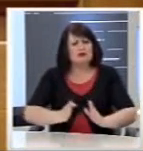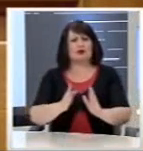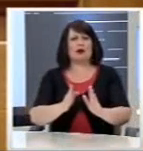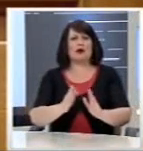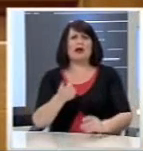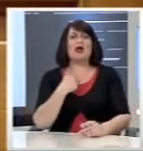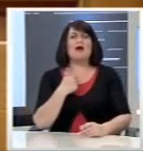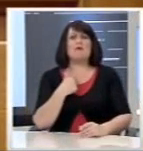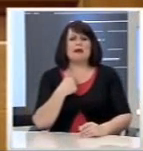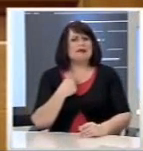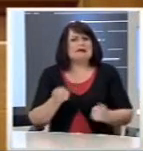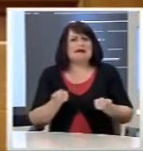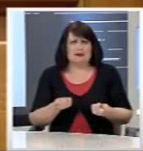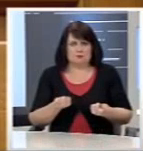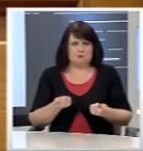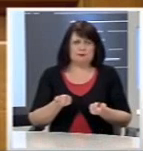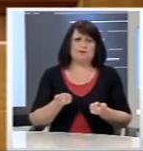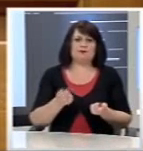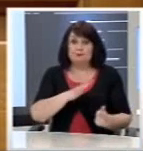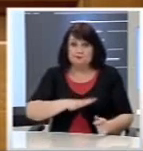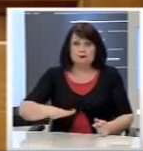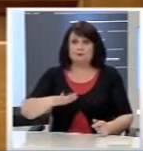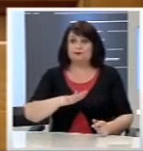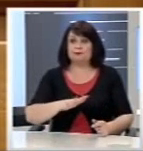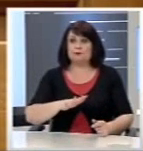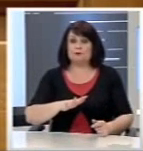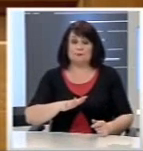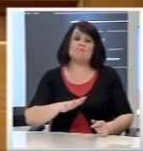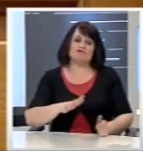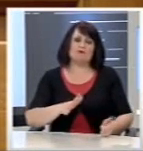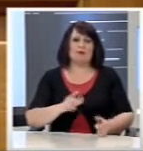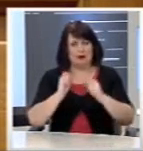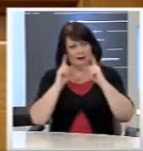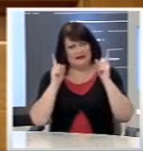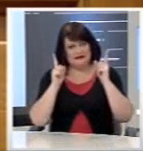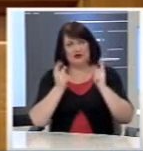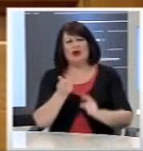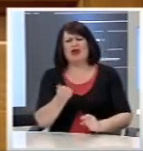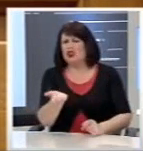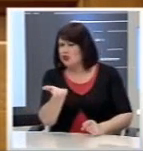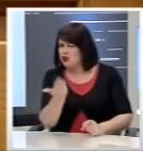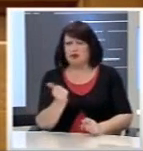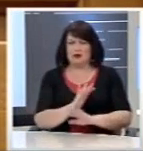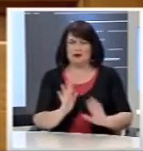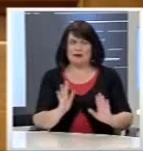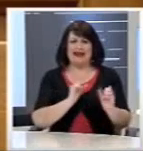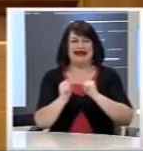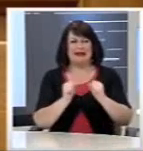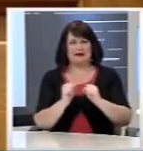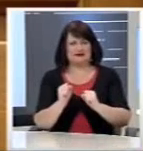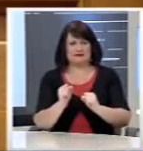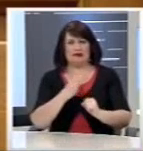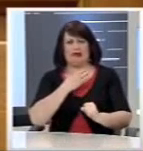Εμείς το πρώτο πράγμα που κάναμε σε συνθήκες πρωτοφανούς έλλειψης ρευστότητας και κρίσης